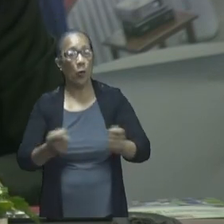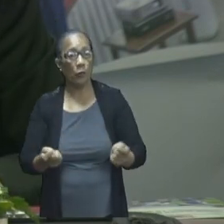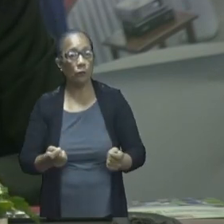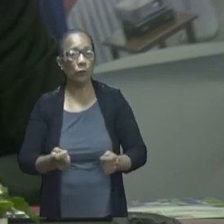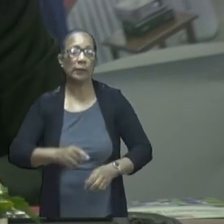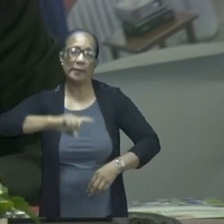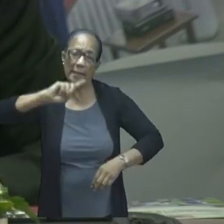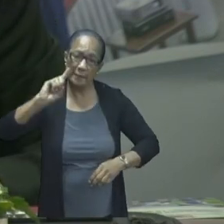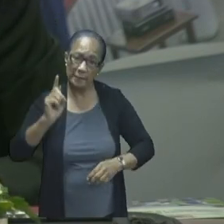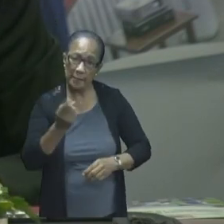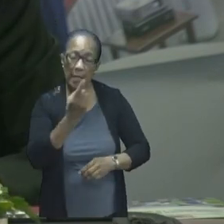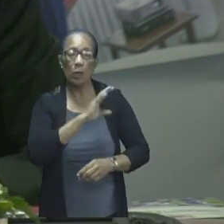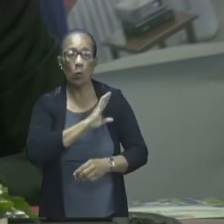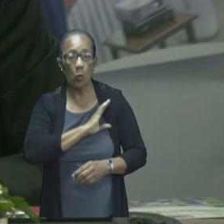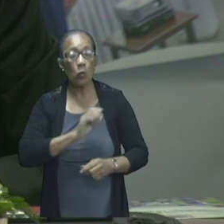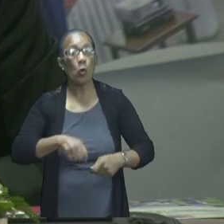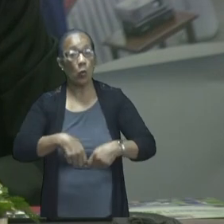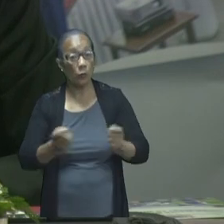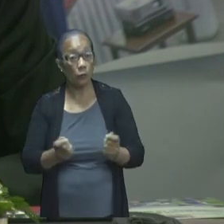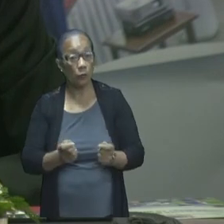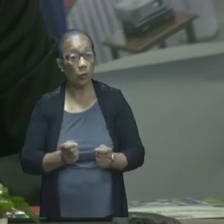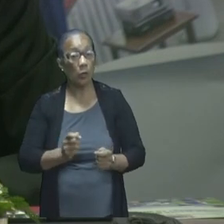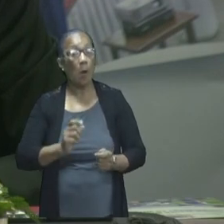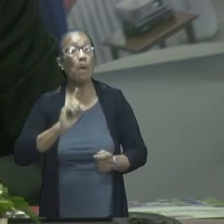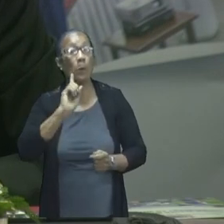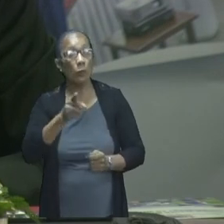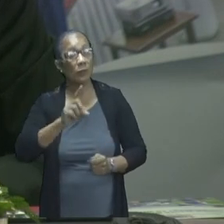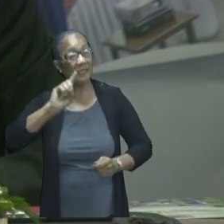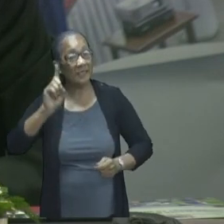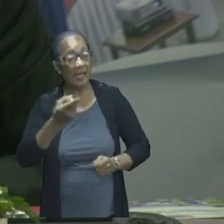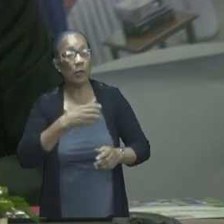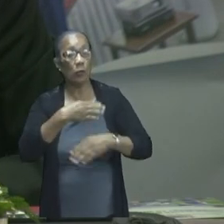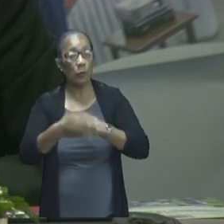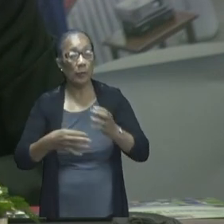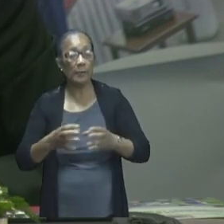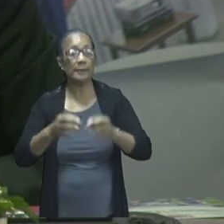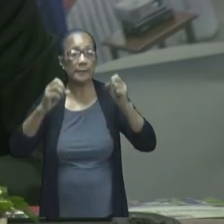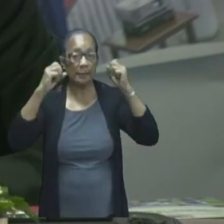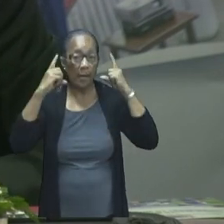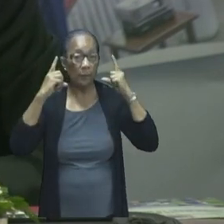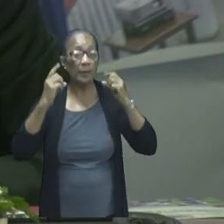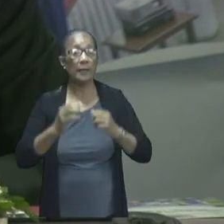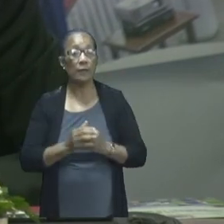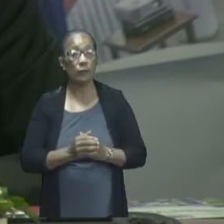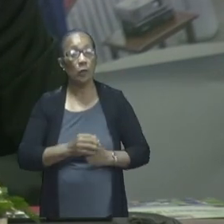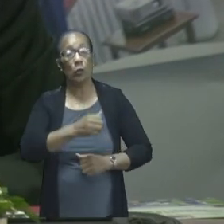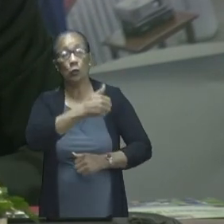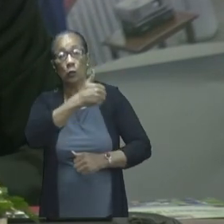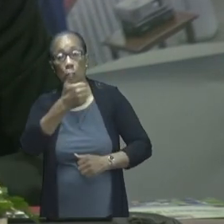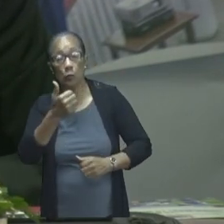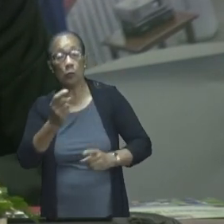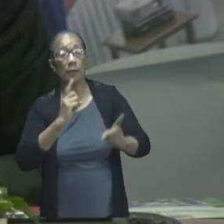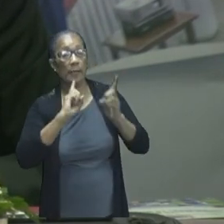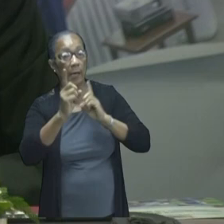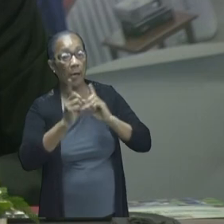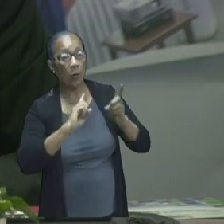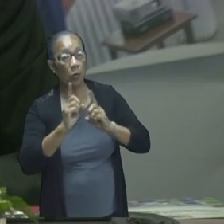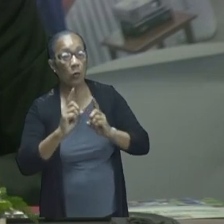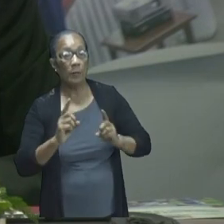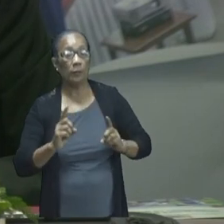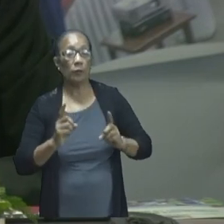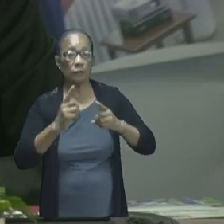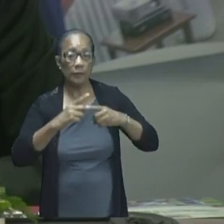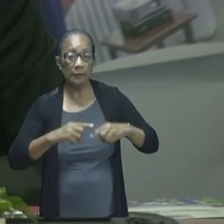versneld uitvoeren want dat is de ringen noodzakelijk en de samenleven op basis van hoe goed dialoog met onze partners met de verschillende